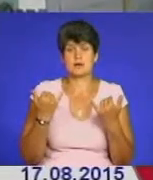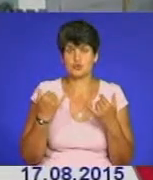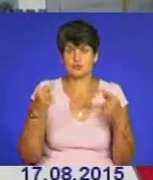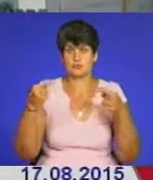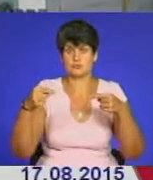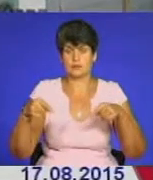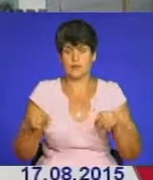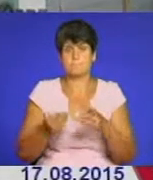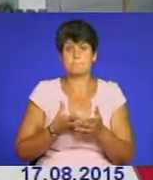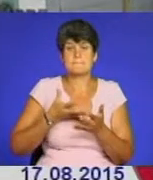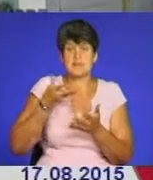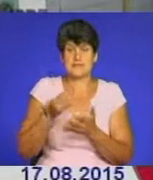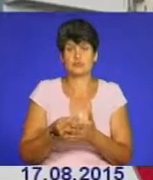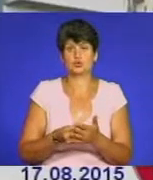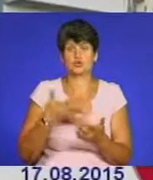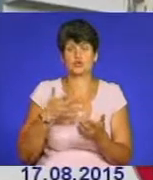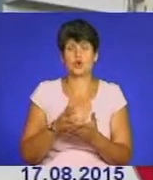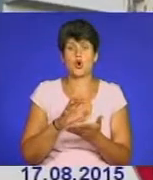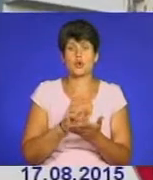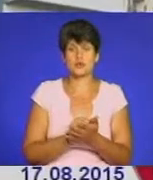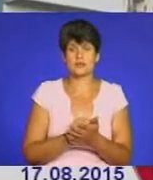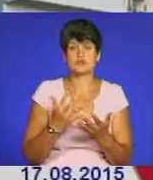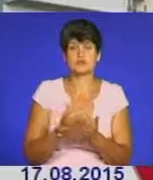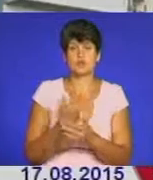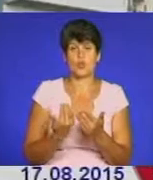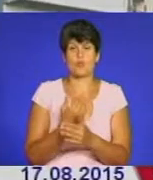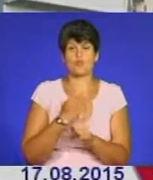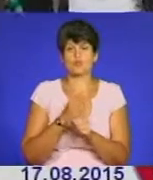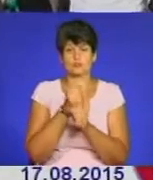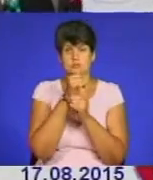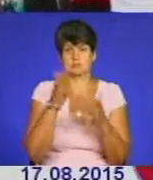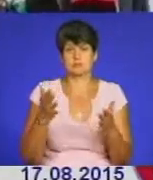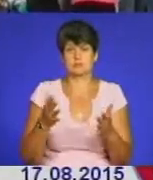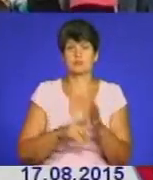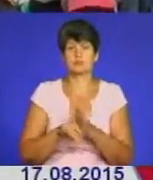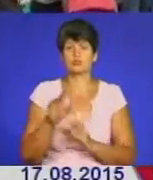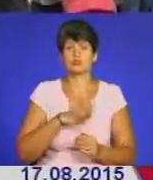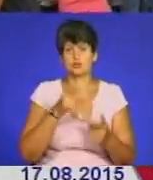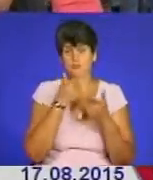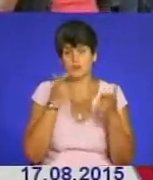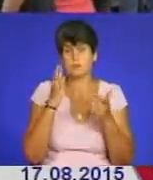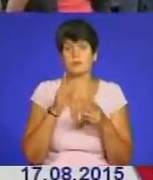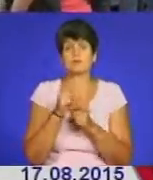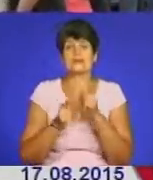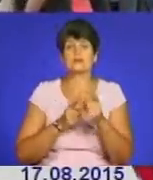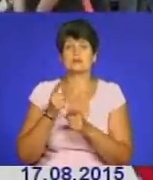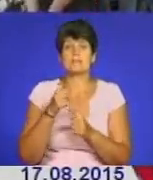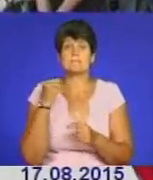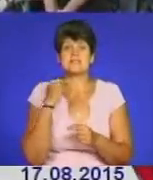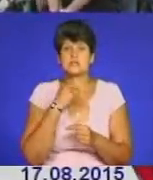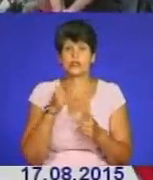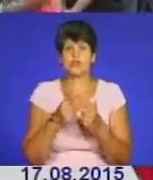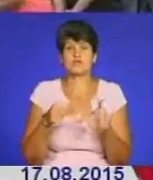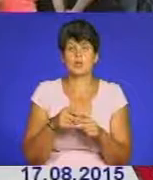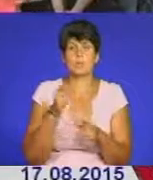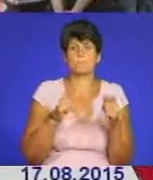кризою в країні платити дорожче за оренду або знайти нову роботу майже нереально. Спочатку була інформація, що має бути реконструкція м'ясного відділу,